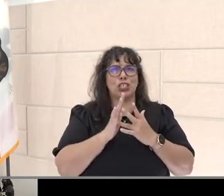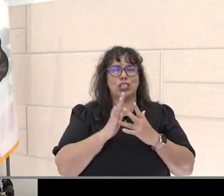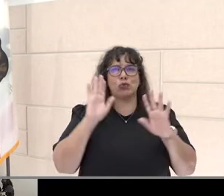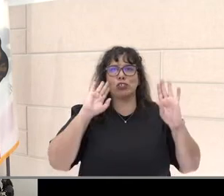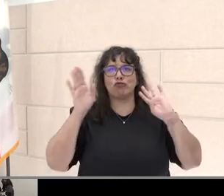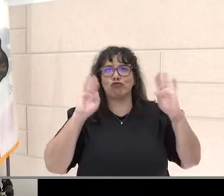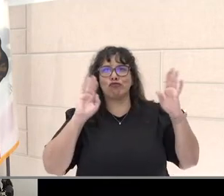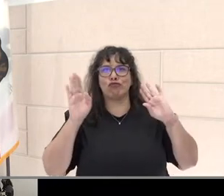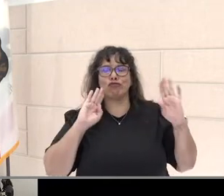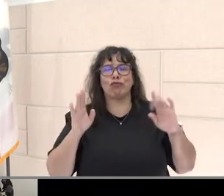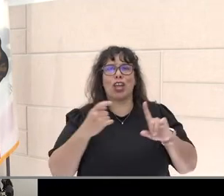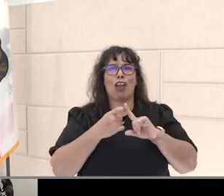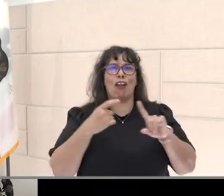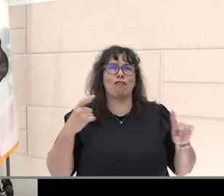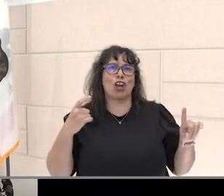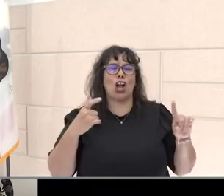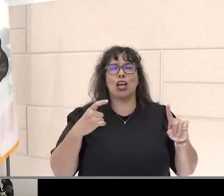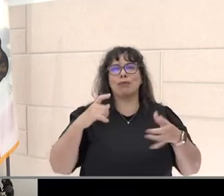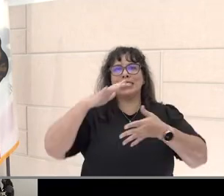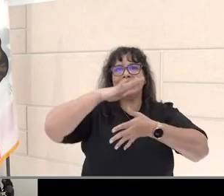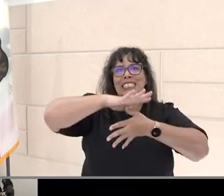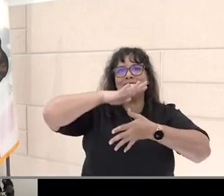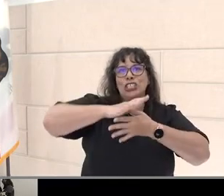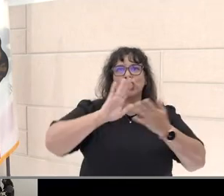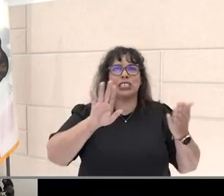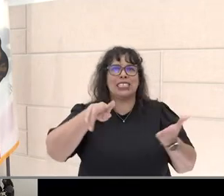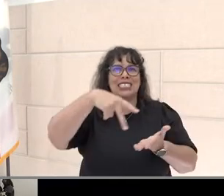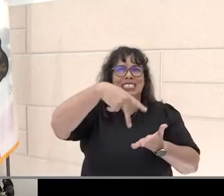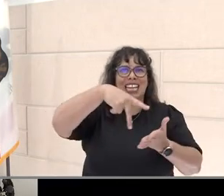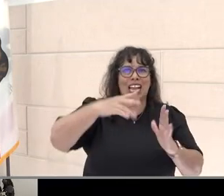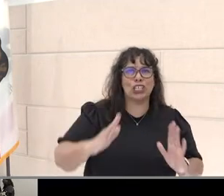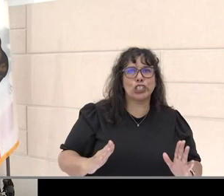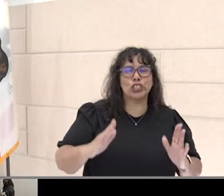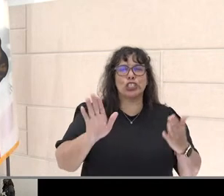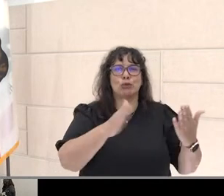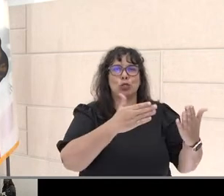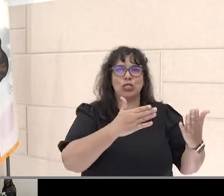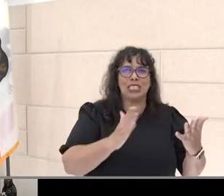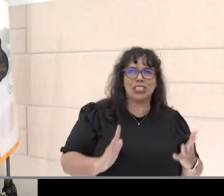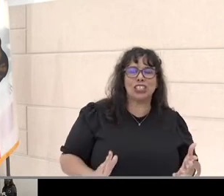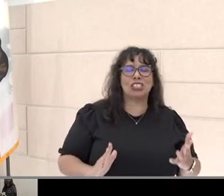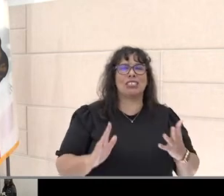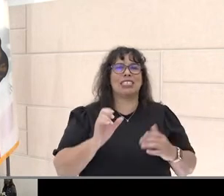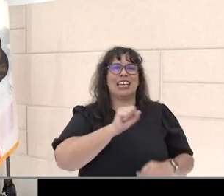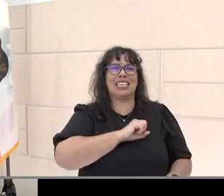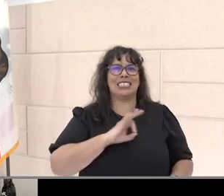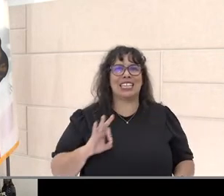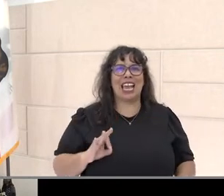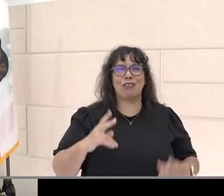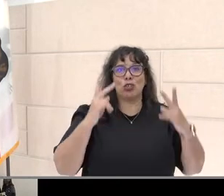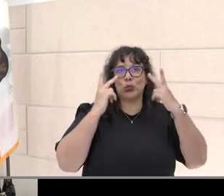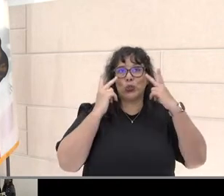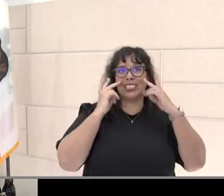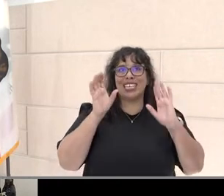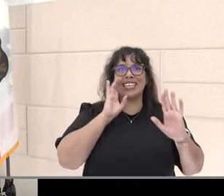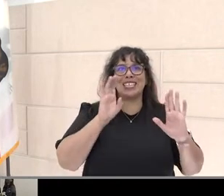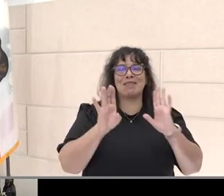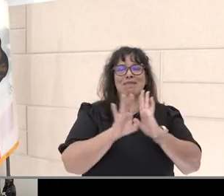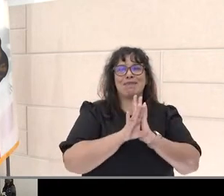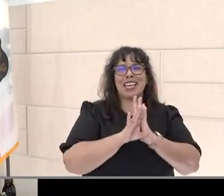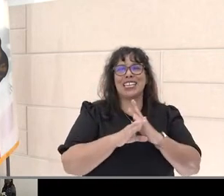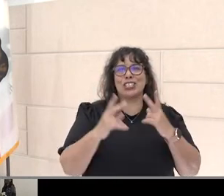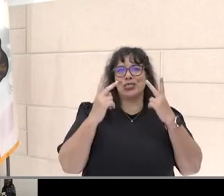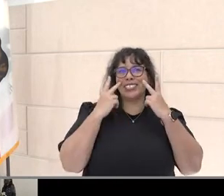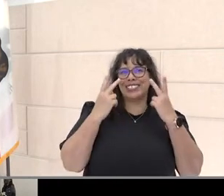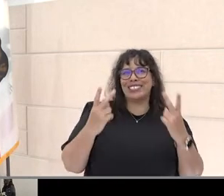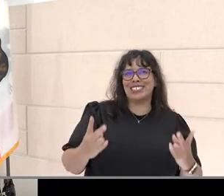ตีประบุนนังไอ้กระทาตะบานตะตัวสมาคมปีกรมดนตรีก็วิจิตรก็ให้นังสับเซ